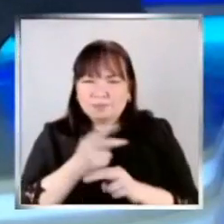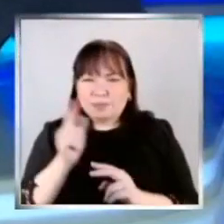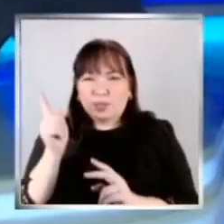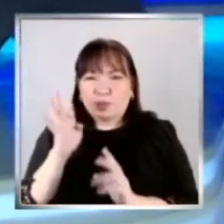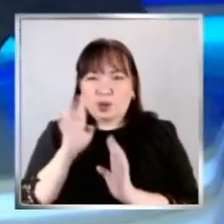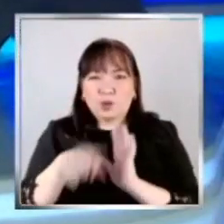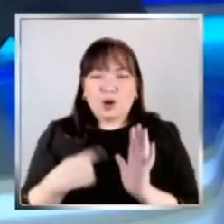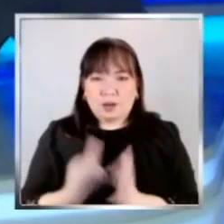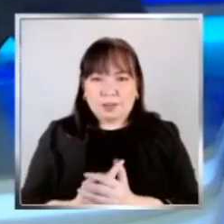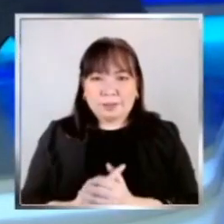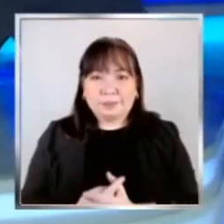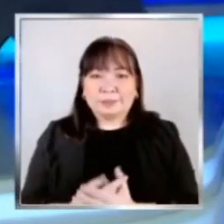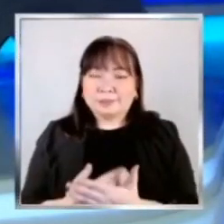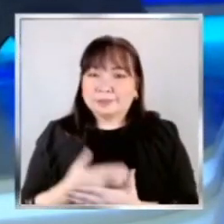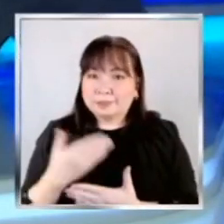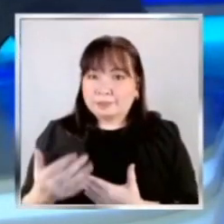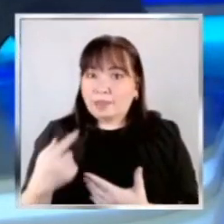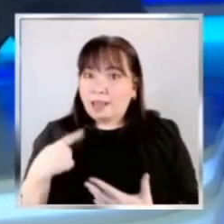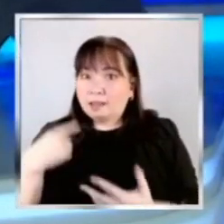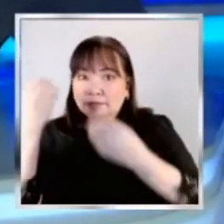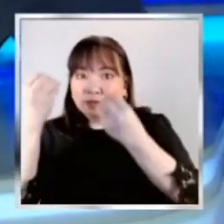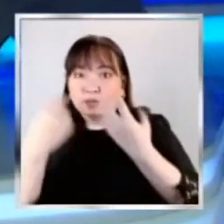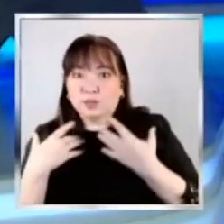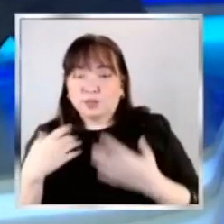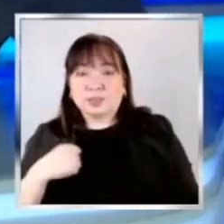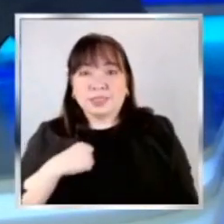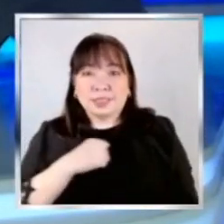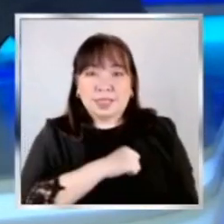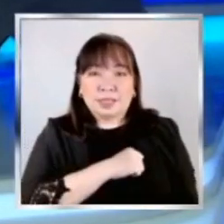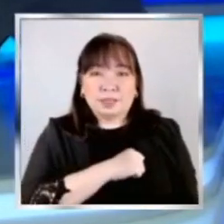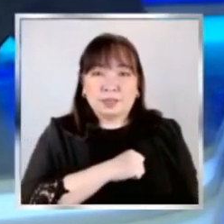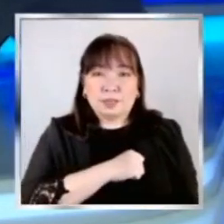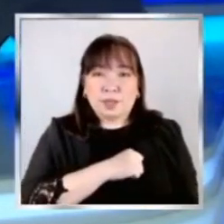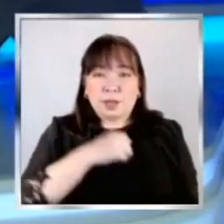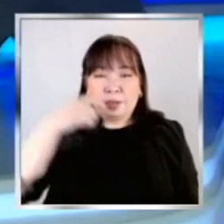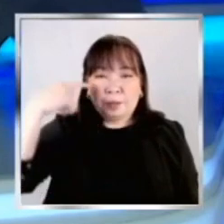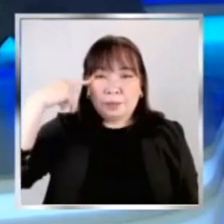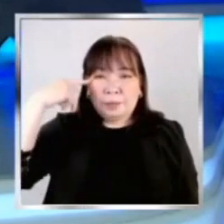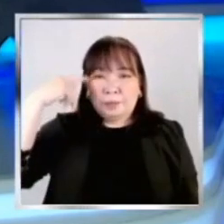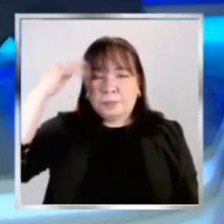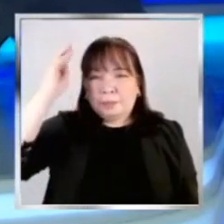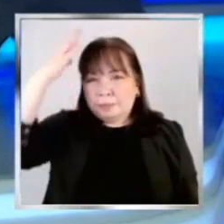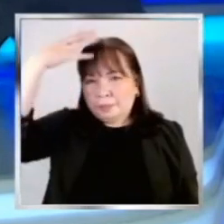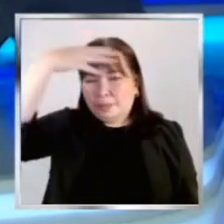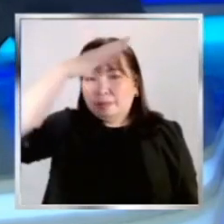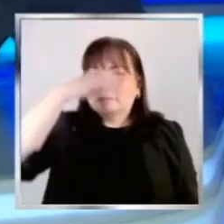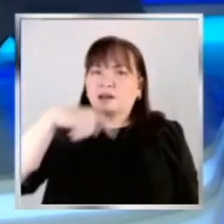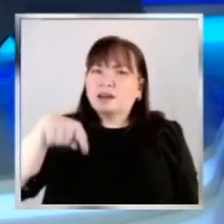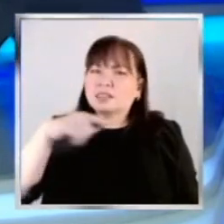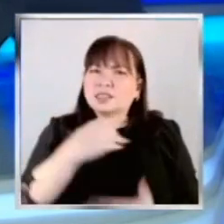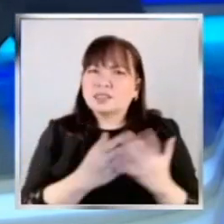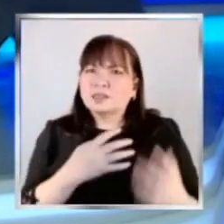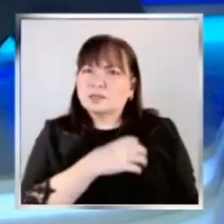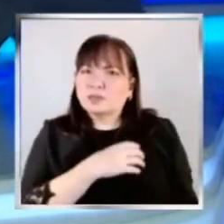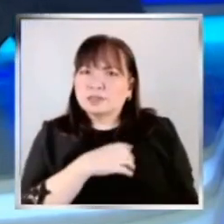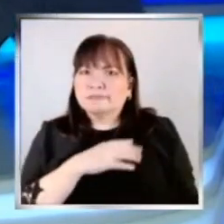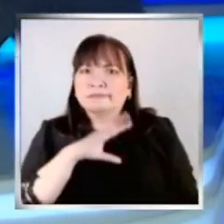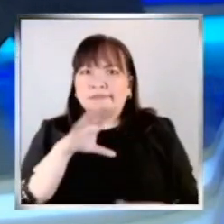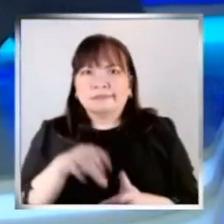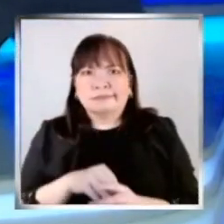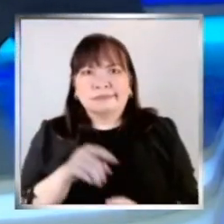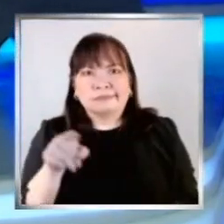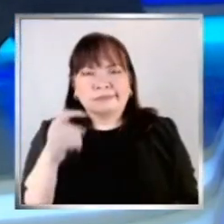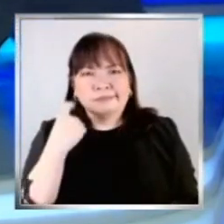May nakuha raw na impormasyon si Senador Ping Lacson na may ilang pulis umano ang posibleng sangkot sa kaso ng mga nawawalang